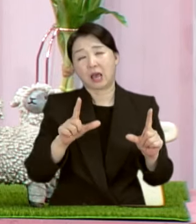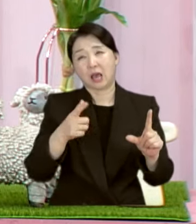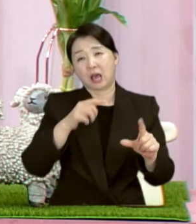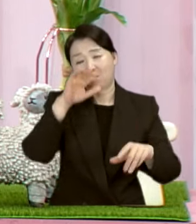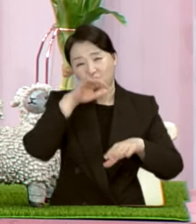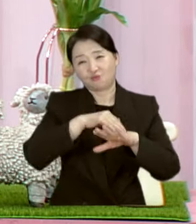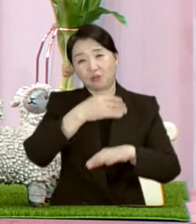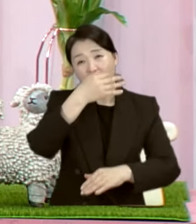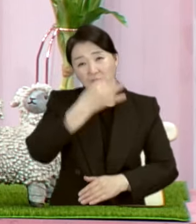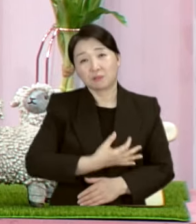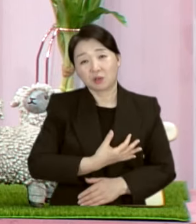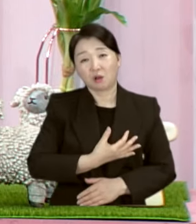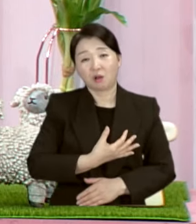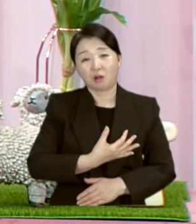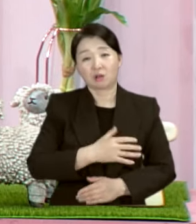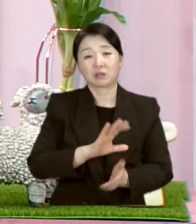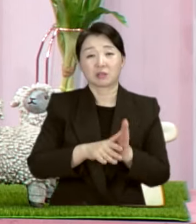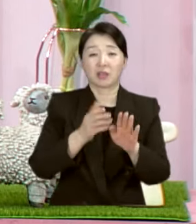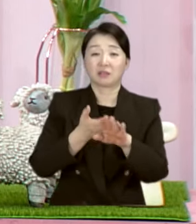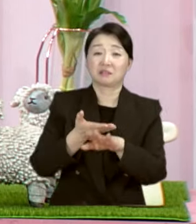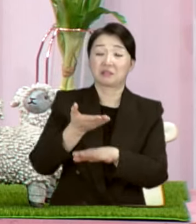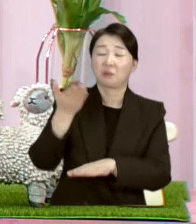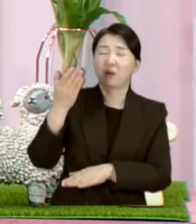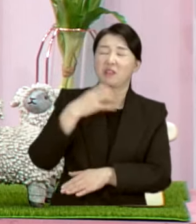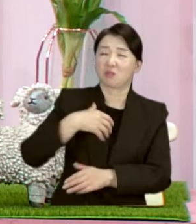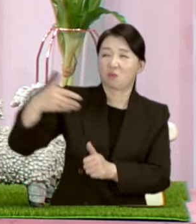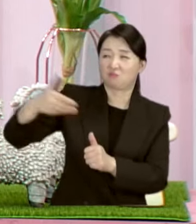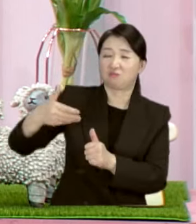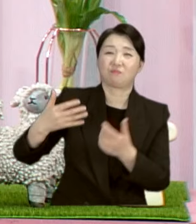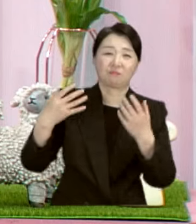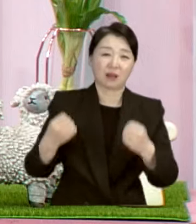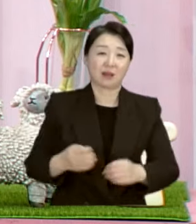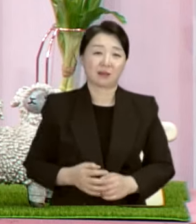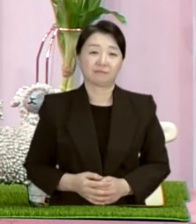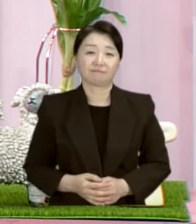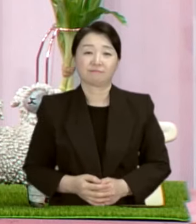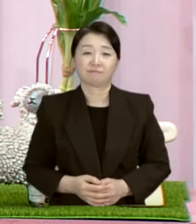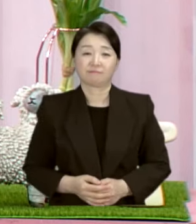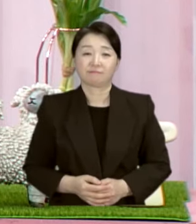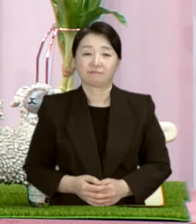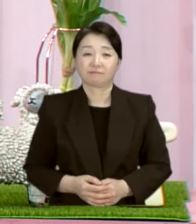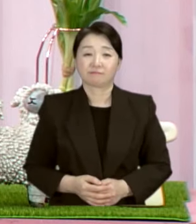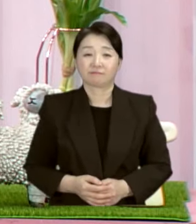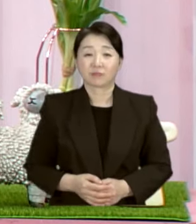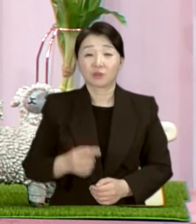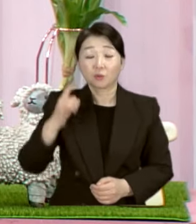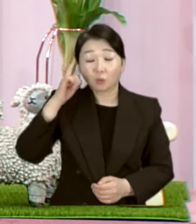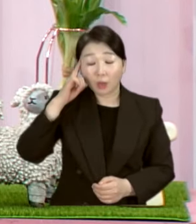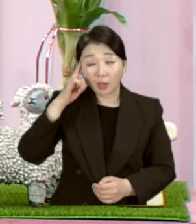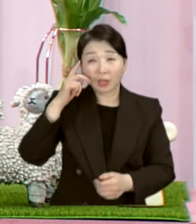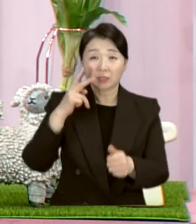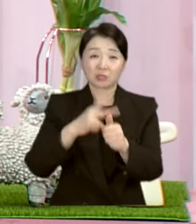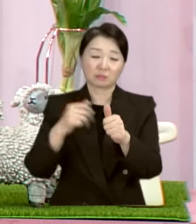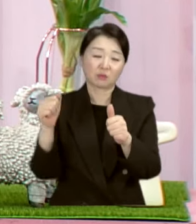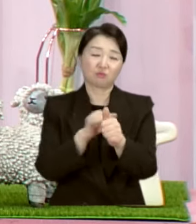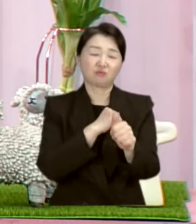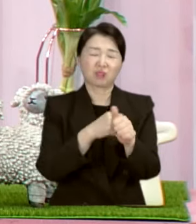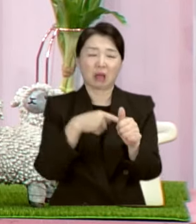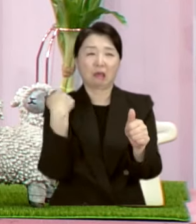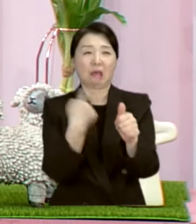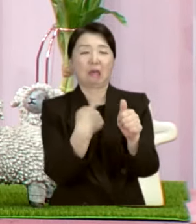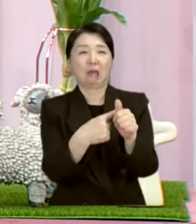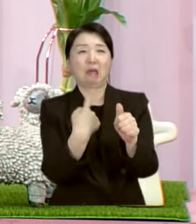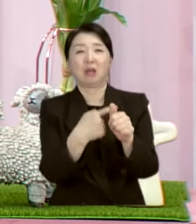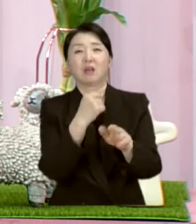하고 힘든 훈련 때 또 이제 선배들한테 괴롭힘도 많이 당하고 또 선생님들한테 구타나 아니면 폭언